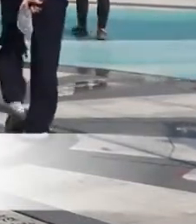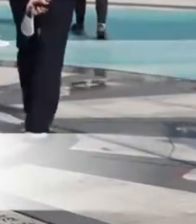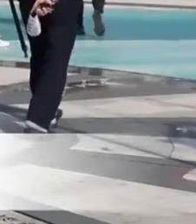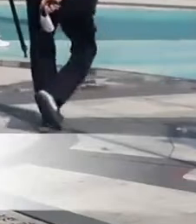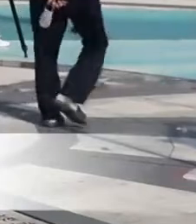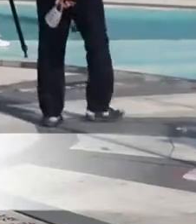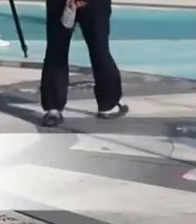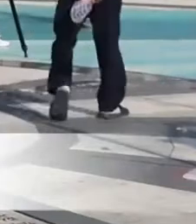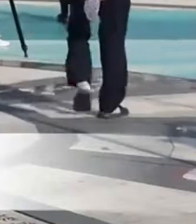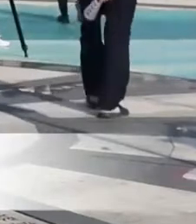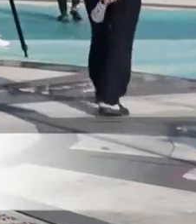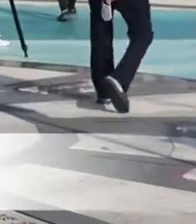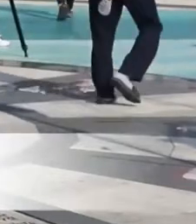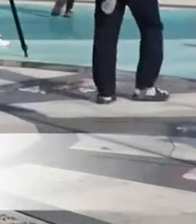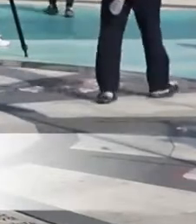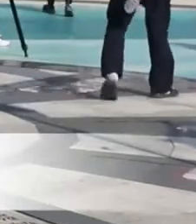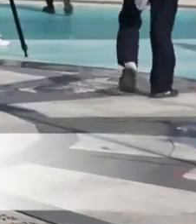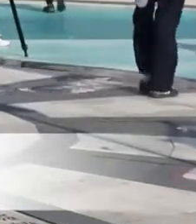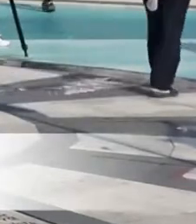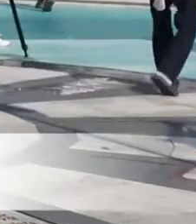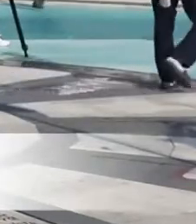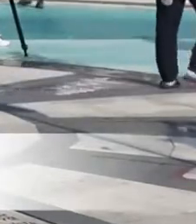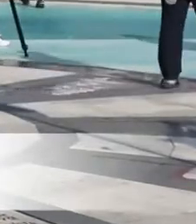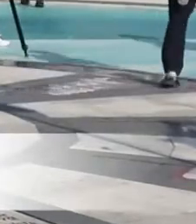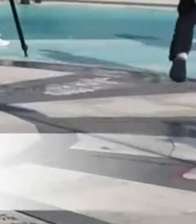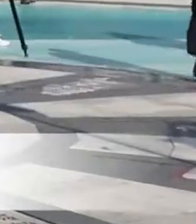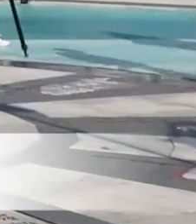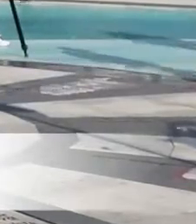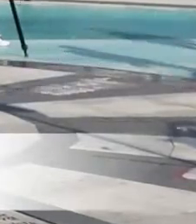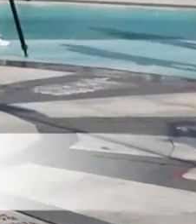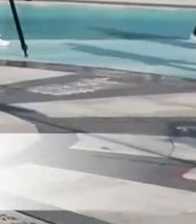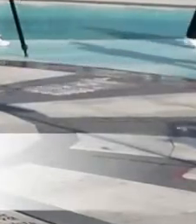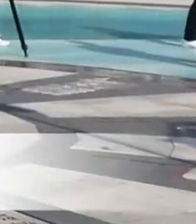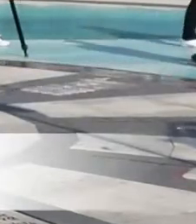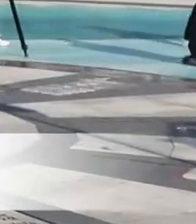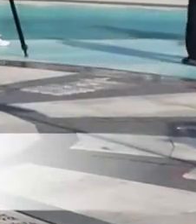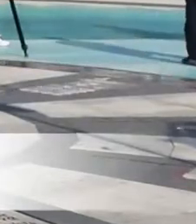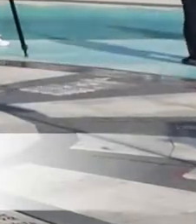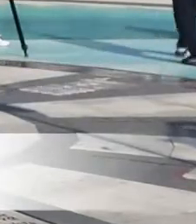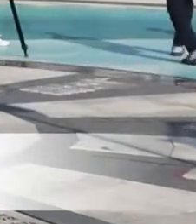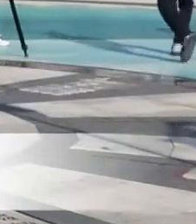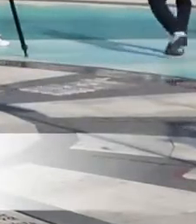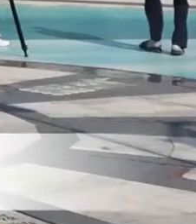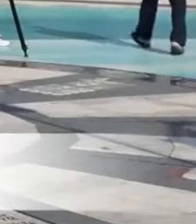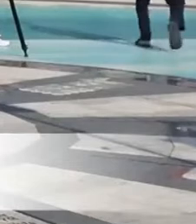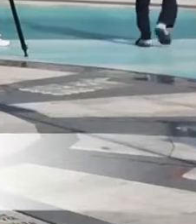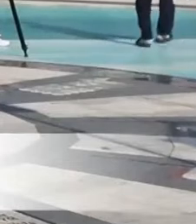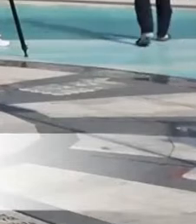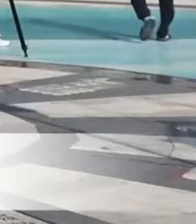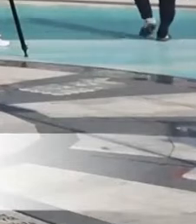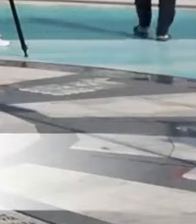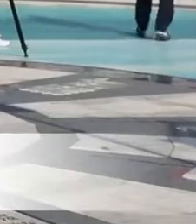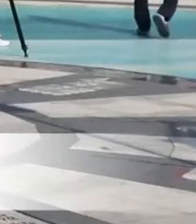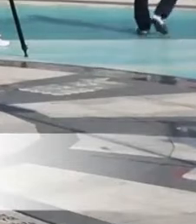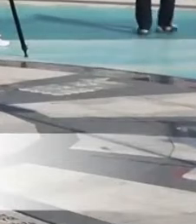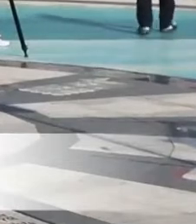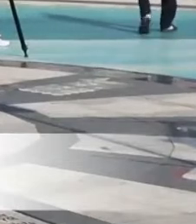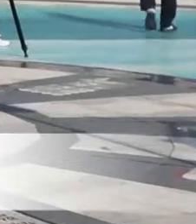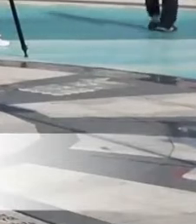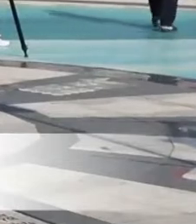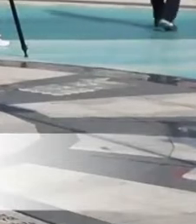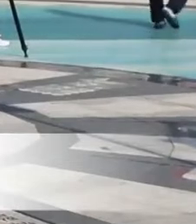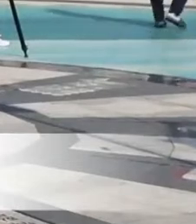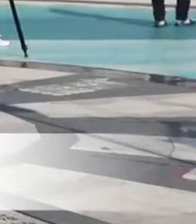교류하는 화합의 축제를 위해 준비했습니다. 앞으로도 두 문화의 다양한 경험을 공유할 수